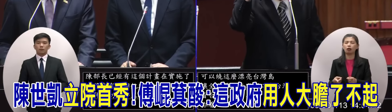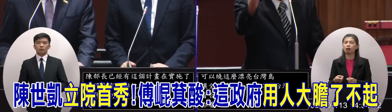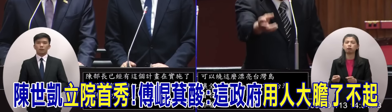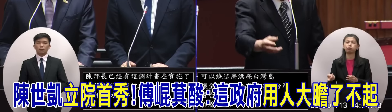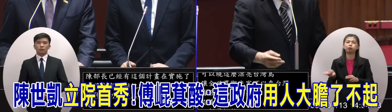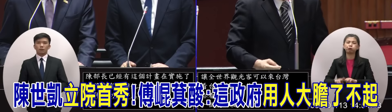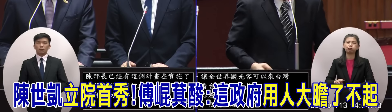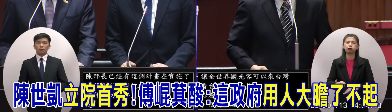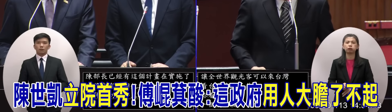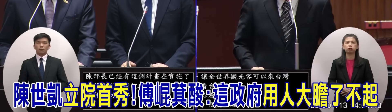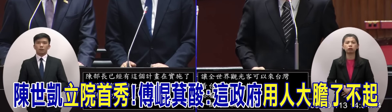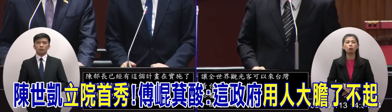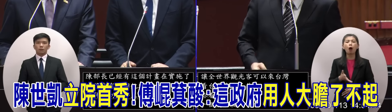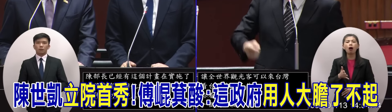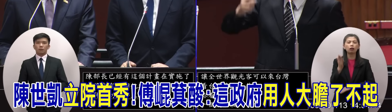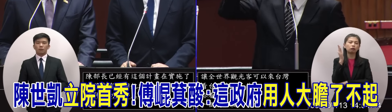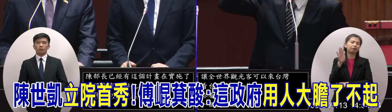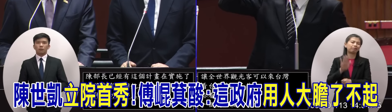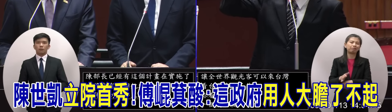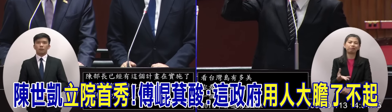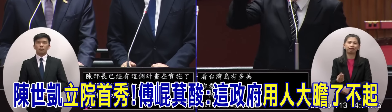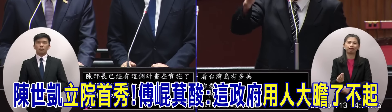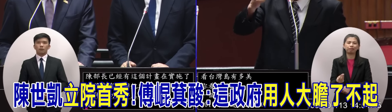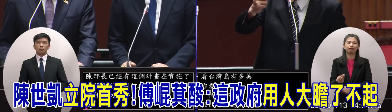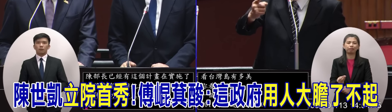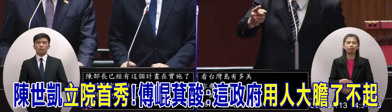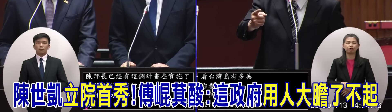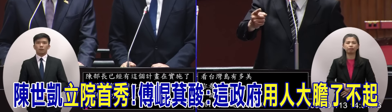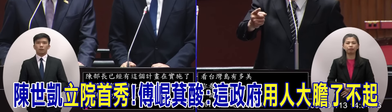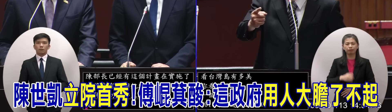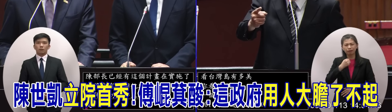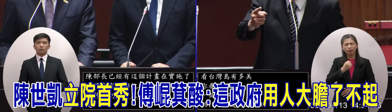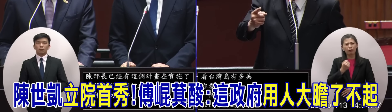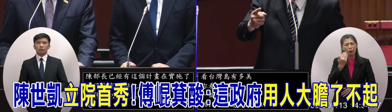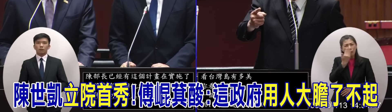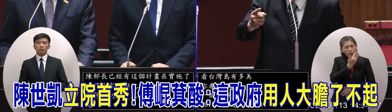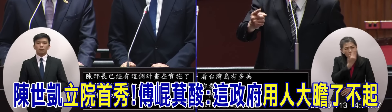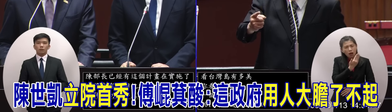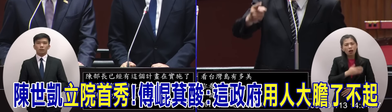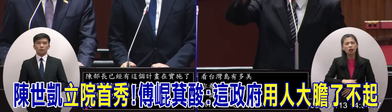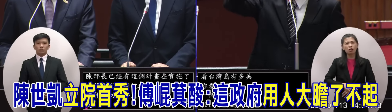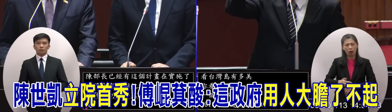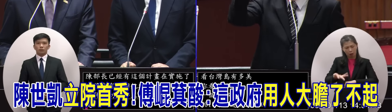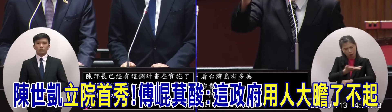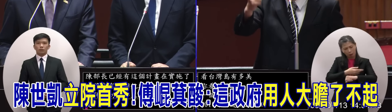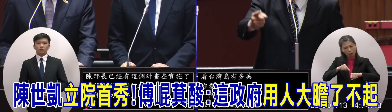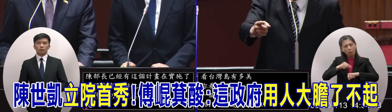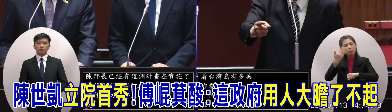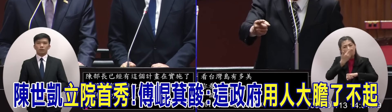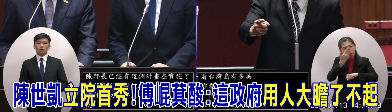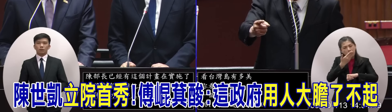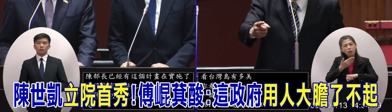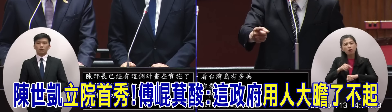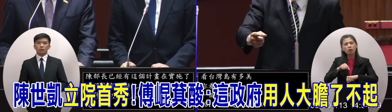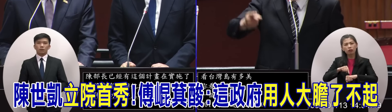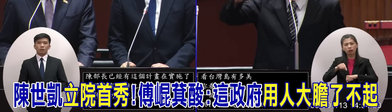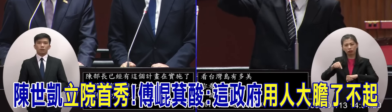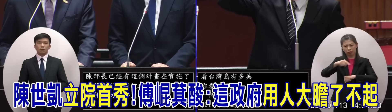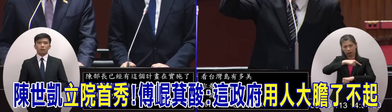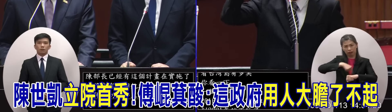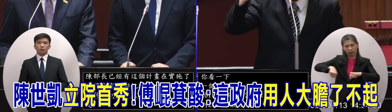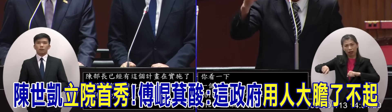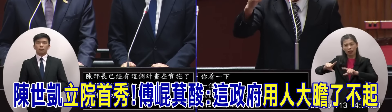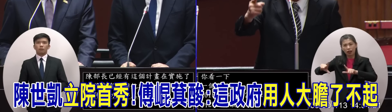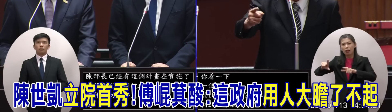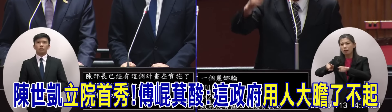助，没有支持，一个这么美丽的台湾，就在太平洋滨，既然一